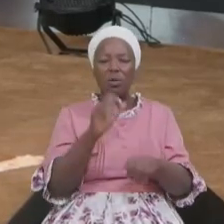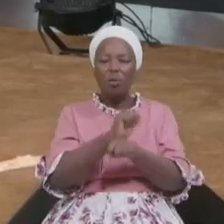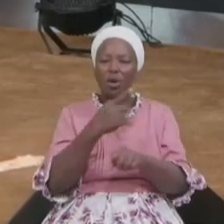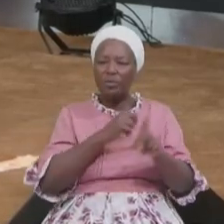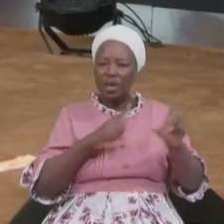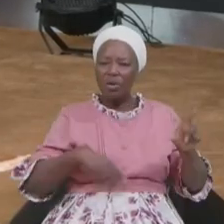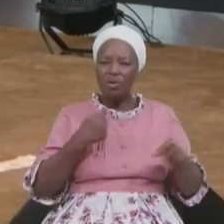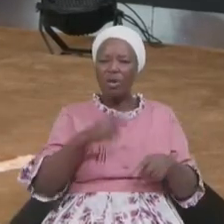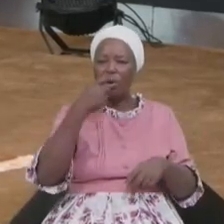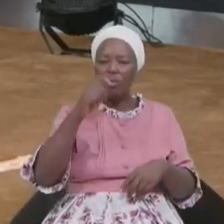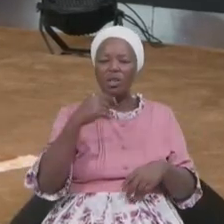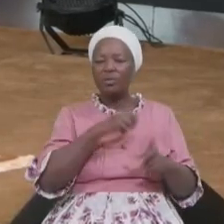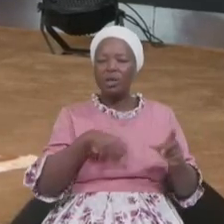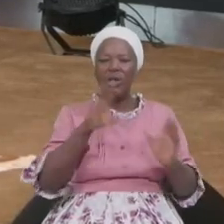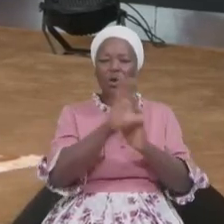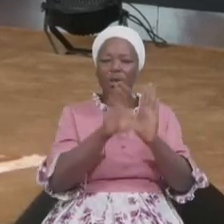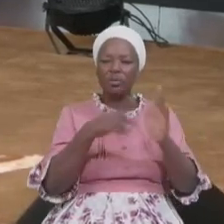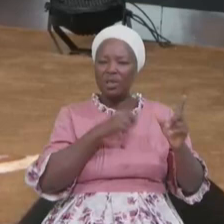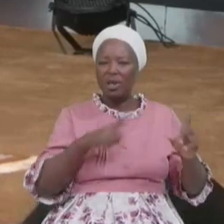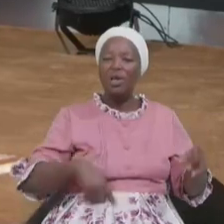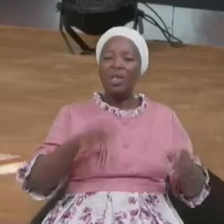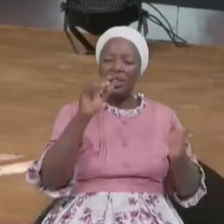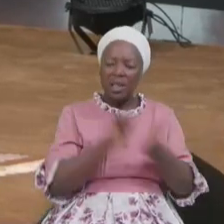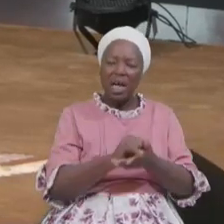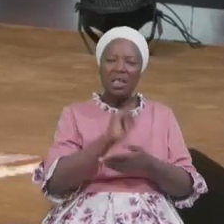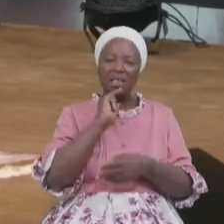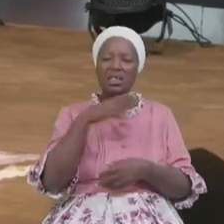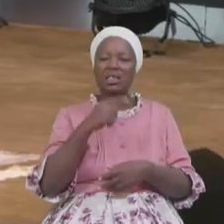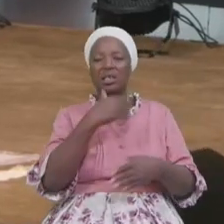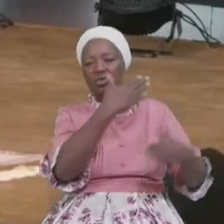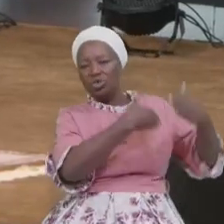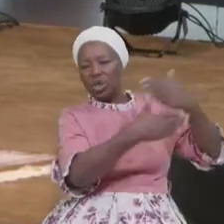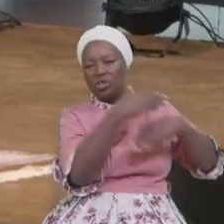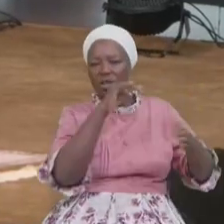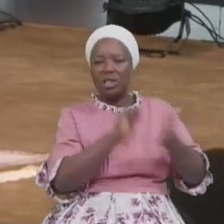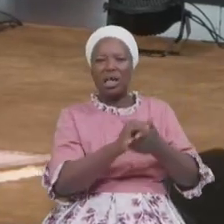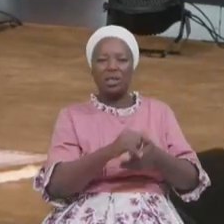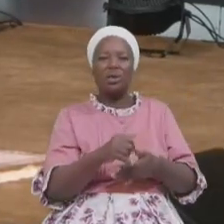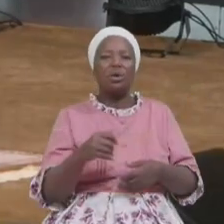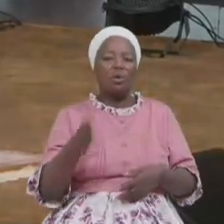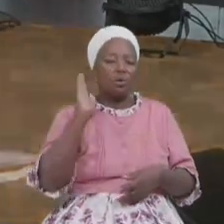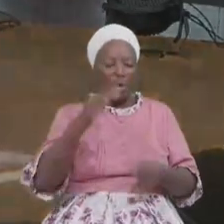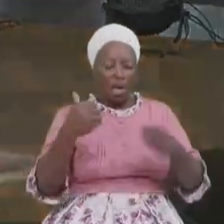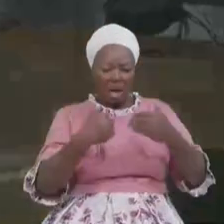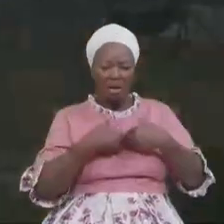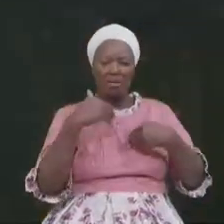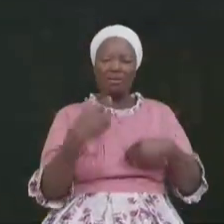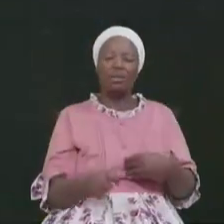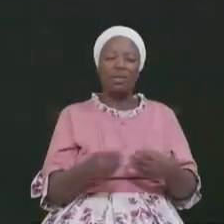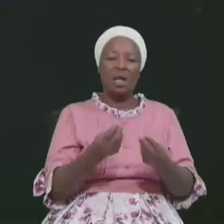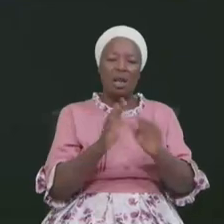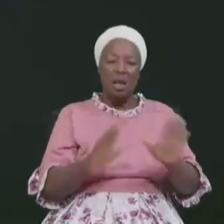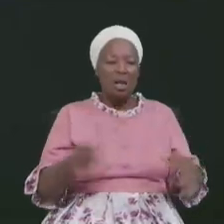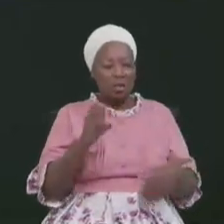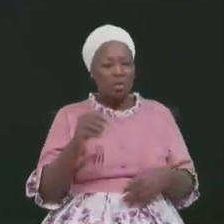dont les opinions ne concurrencient pas avec le Seigneur. C'est la génération qui va posséder le pays. Alors, ils étaient